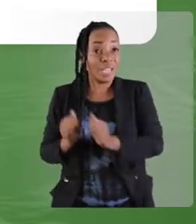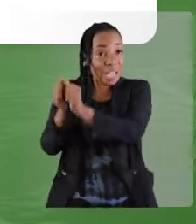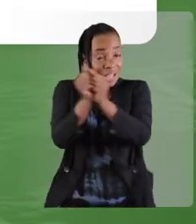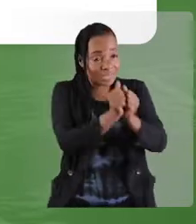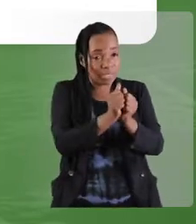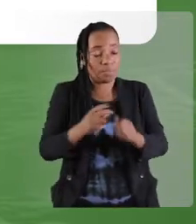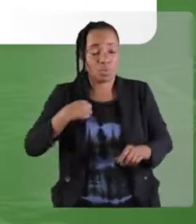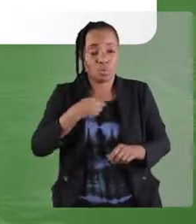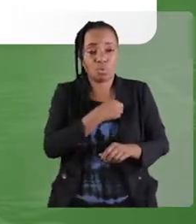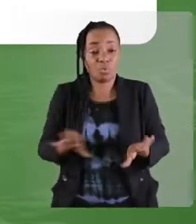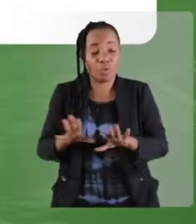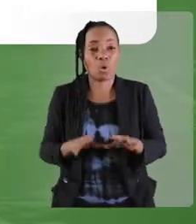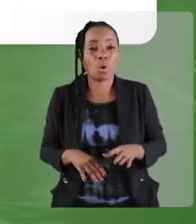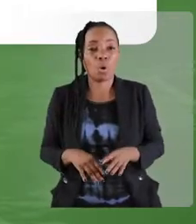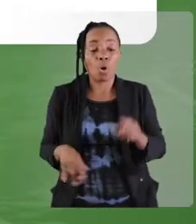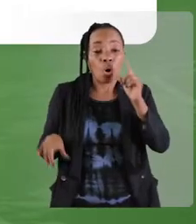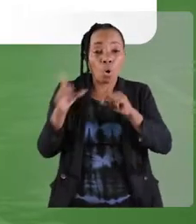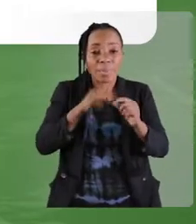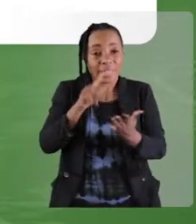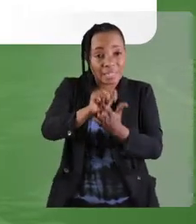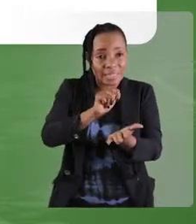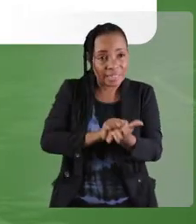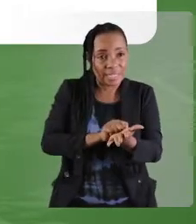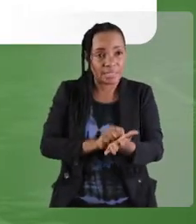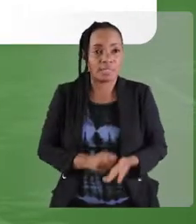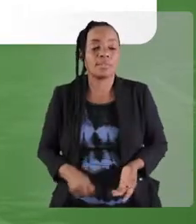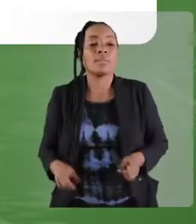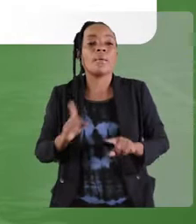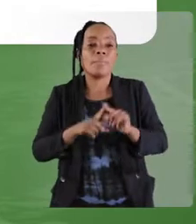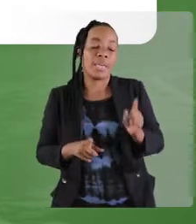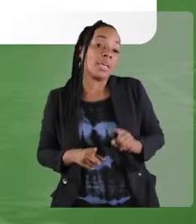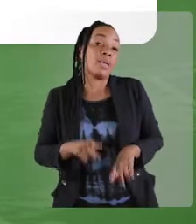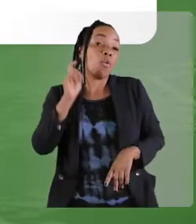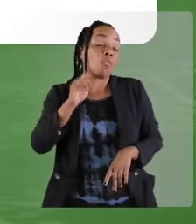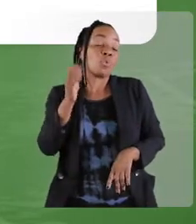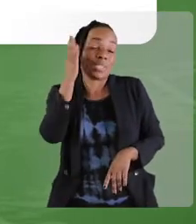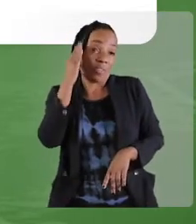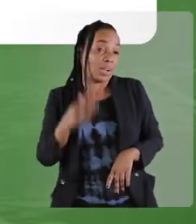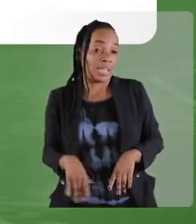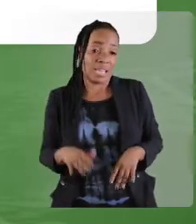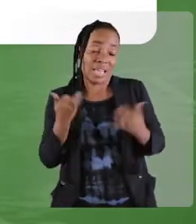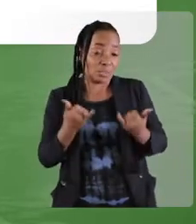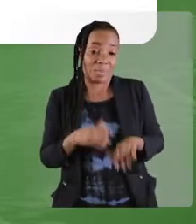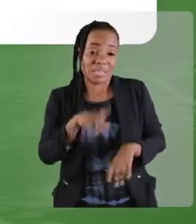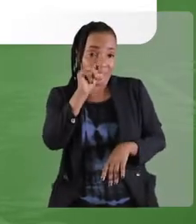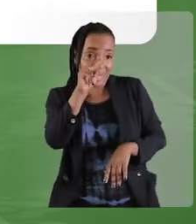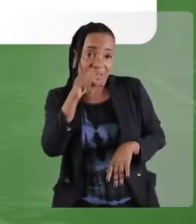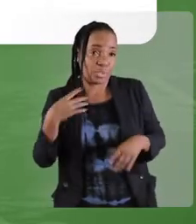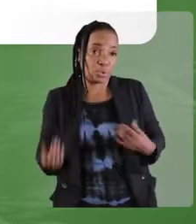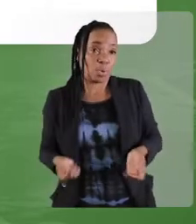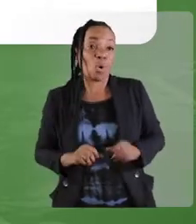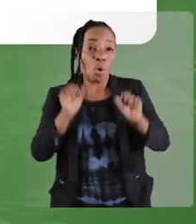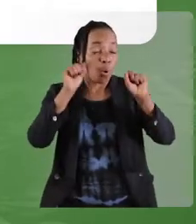à voir ensemble un commentaire de texte. Évidemment, le cadre aujourd'hui ne permet pas de faire une rédaction